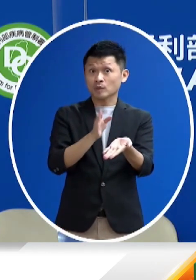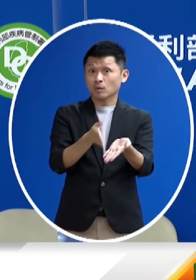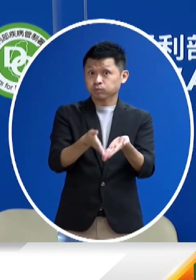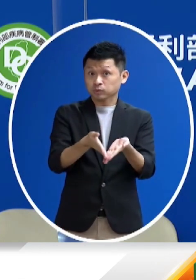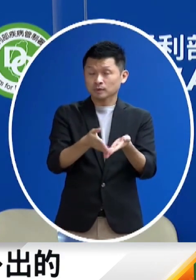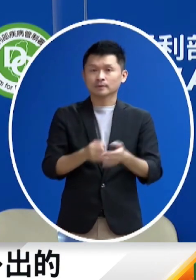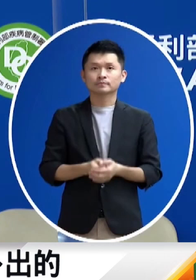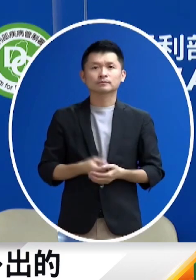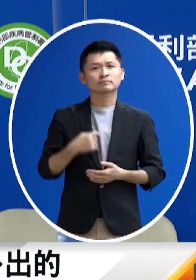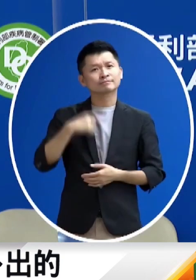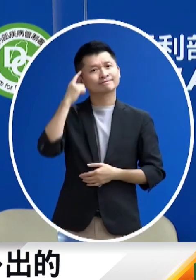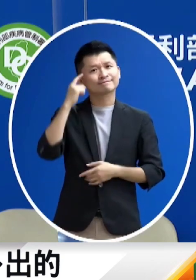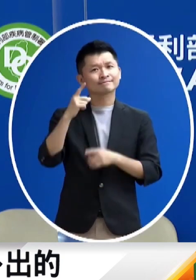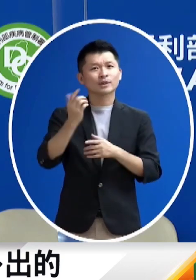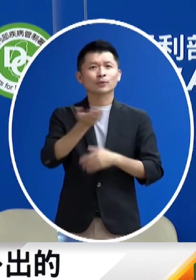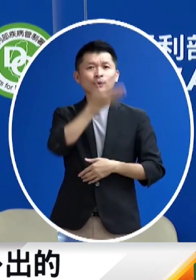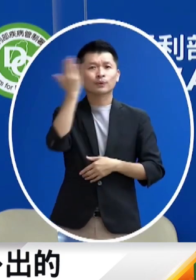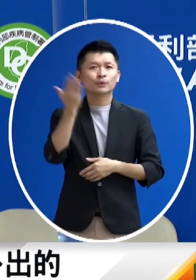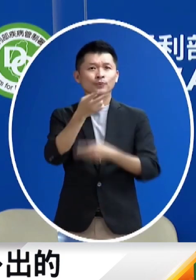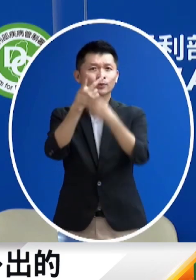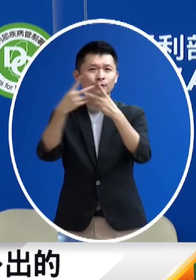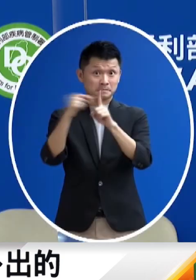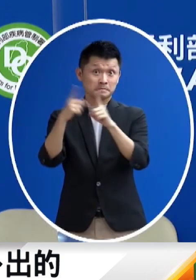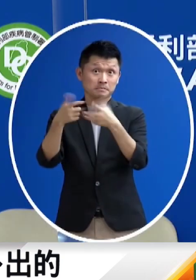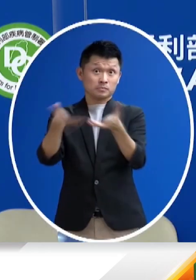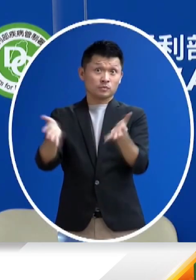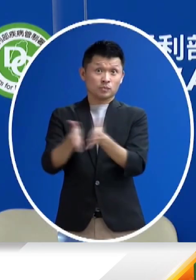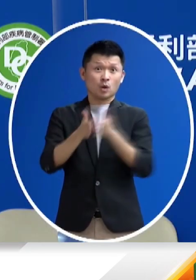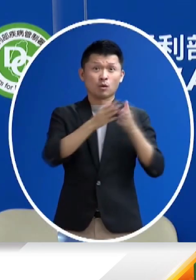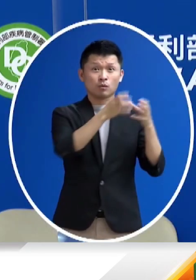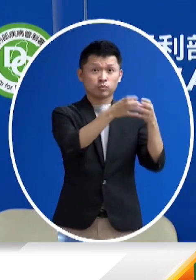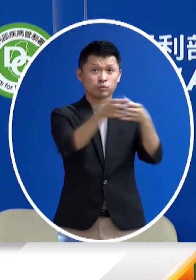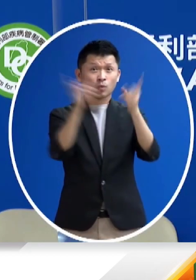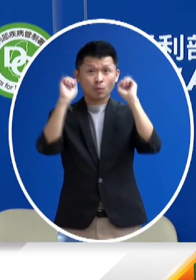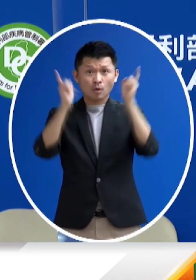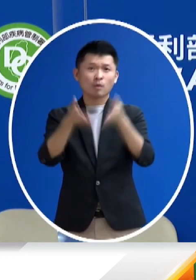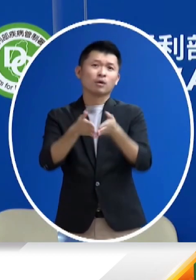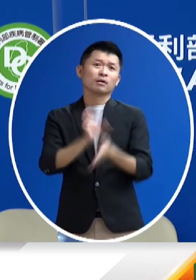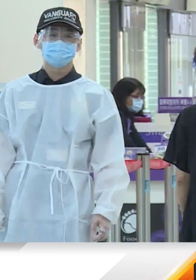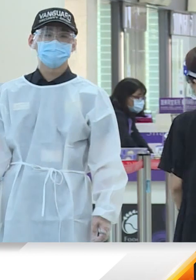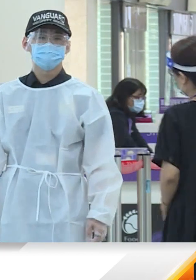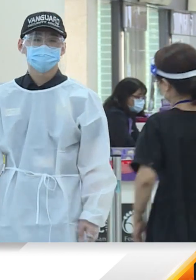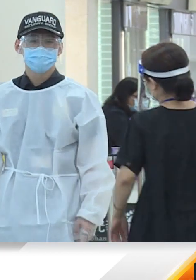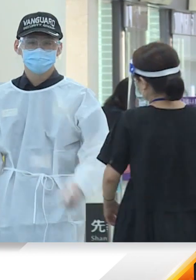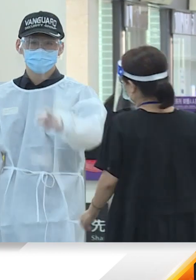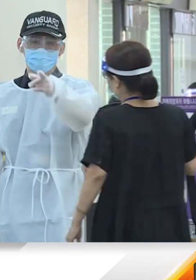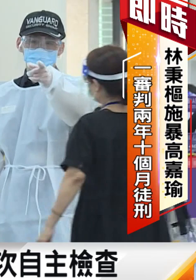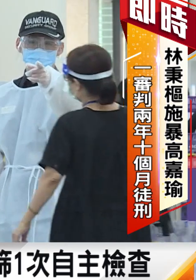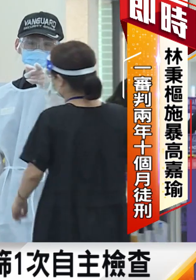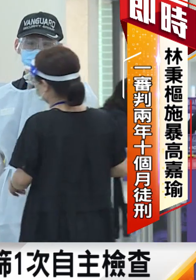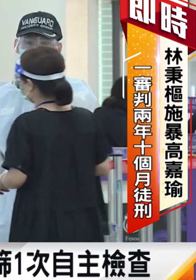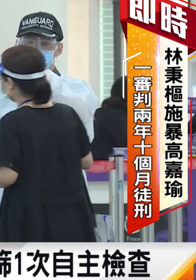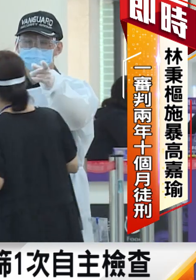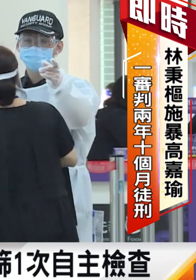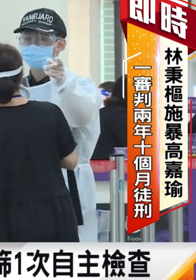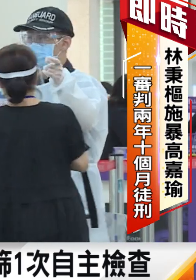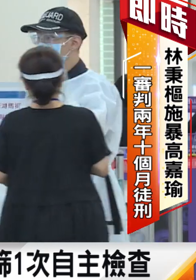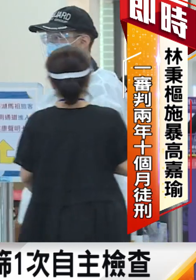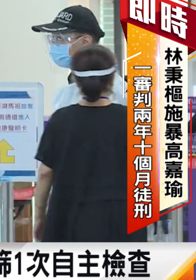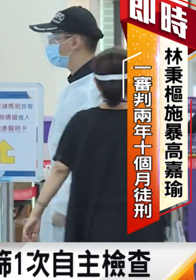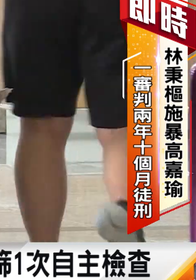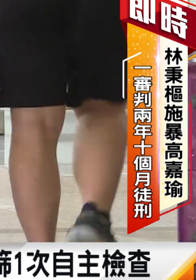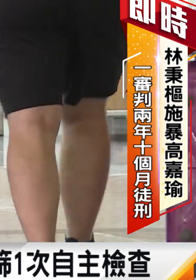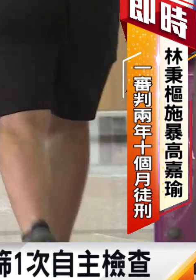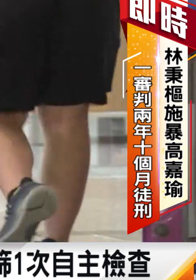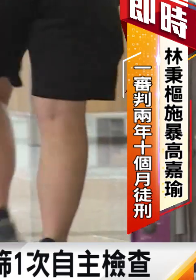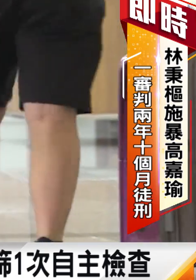调。我想旅客进来通常都是要外出的，那当然他们就是两天就会筛一次。 开国门即将上路，但相关配套全